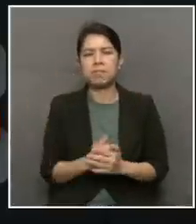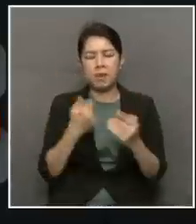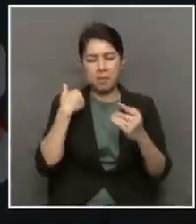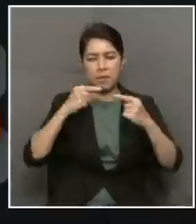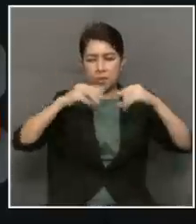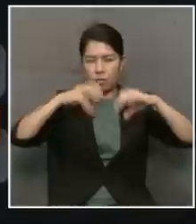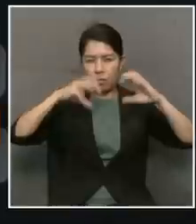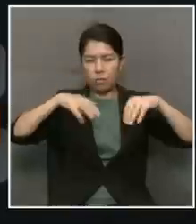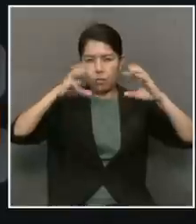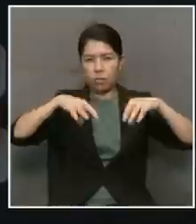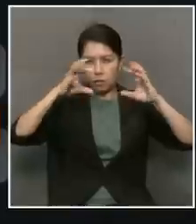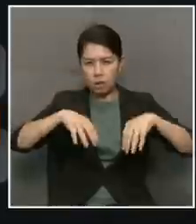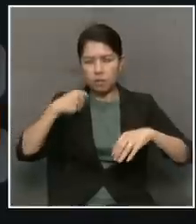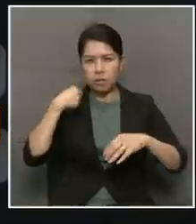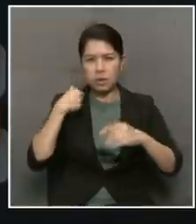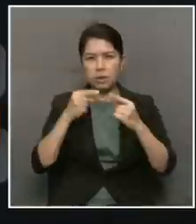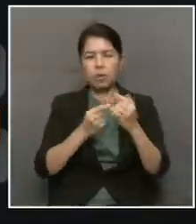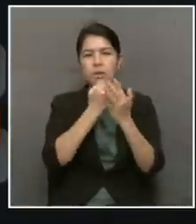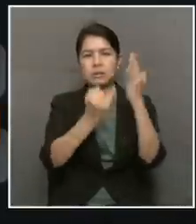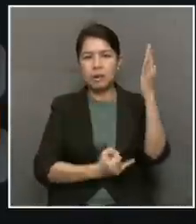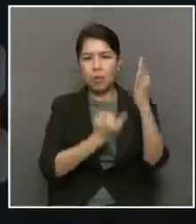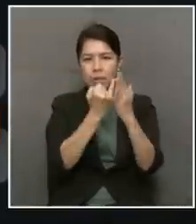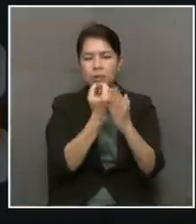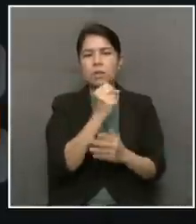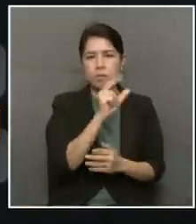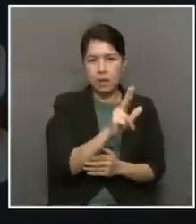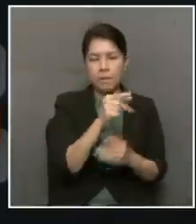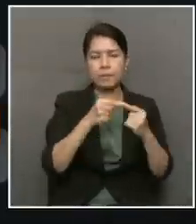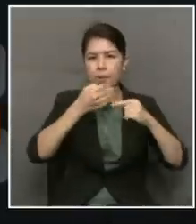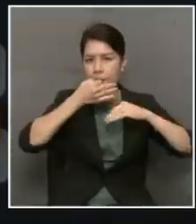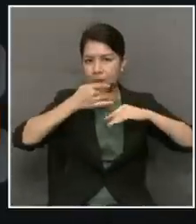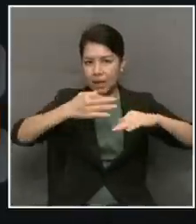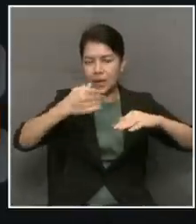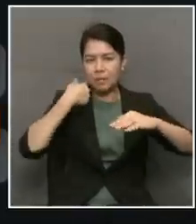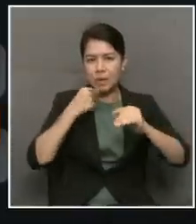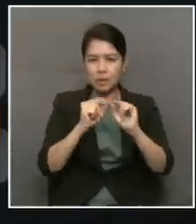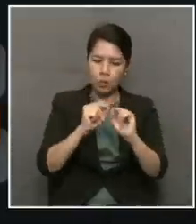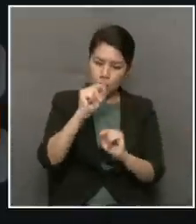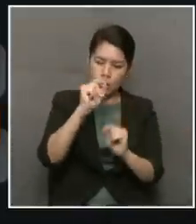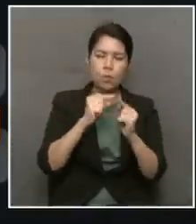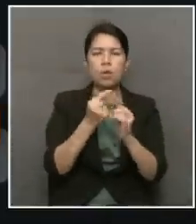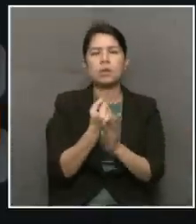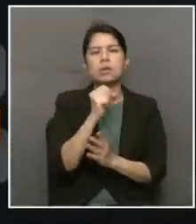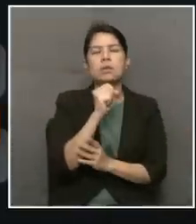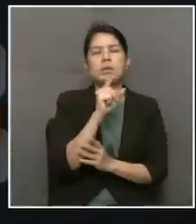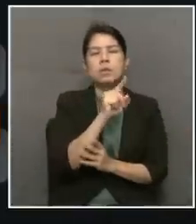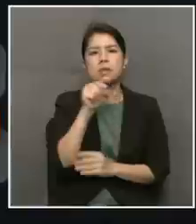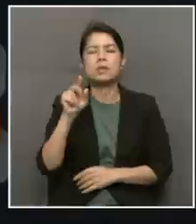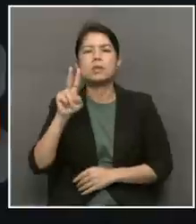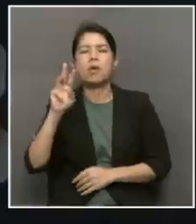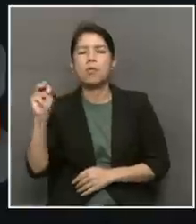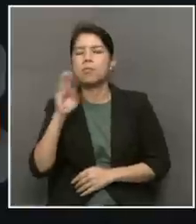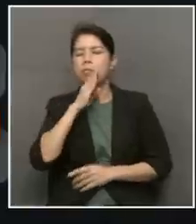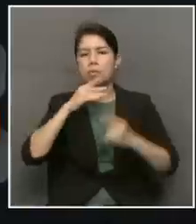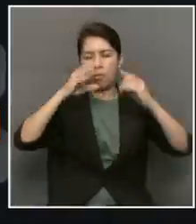ตกหนักบางแห่งครอบคลุม 13จังหวัดส่วนทะเลมีคลื่นสูง 1-2มตบริเวณที่มีฝนฟ้าคะนองคลื่นจะสูง